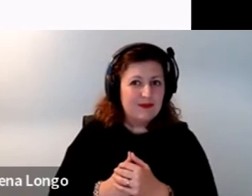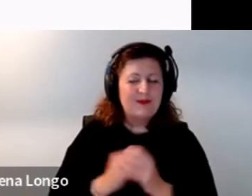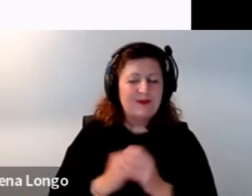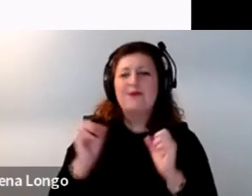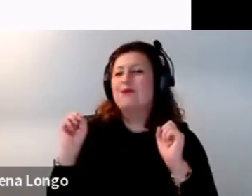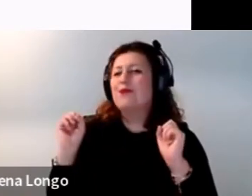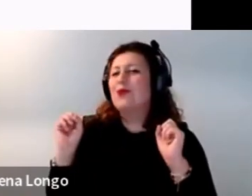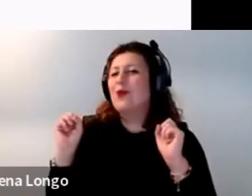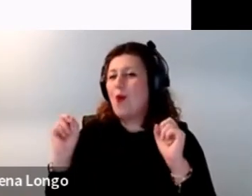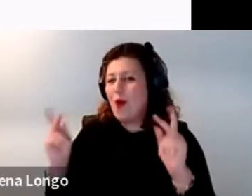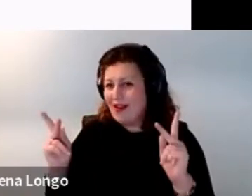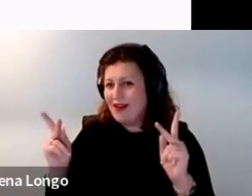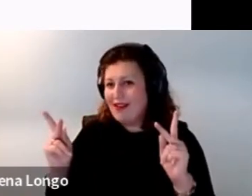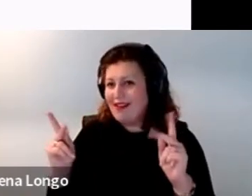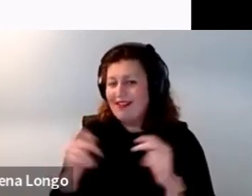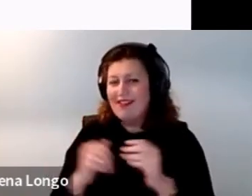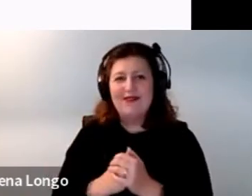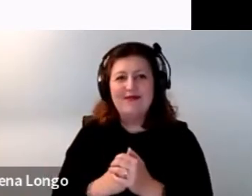Ok,